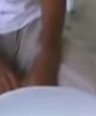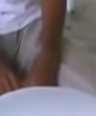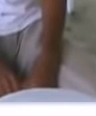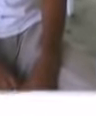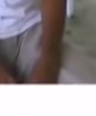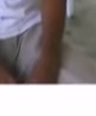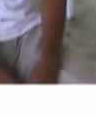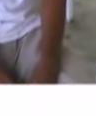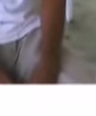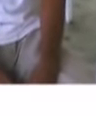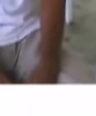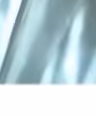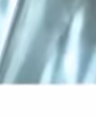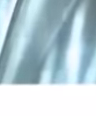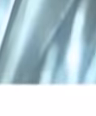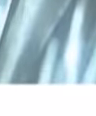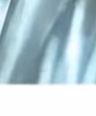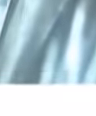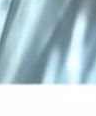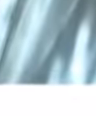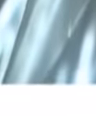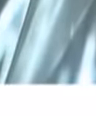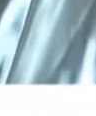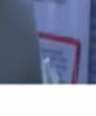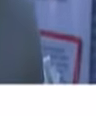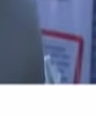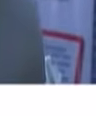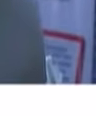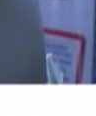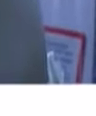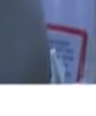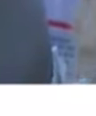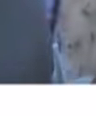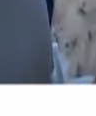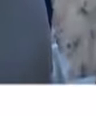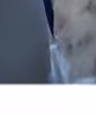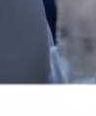Hampir setengah juta telah lengkapkan penerimaan vaksin.